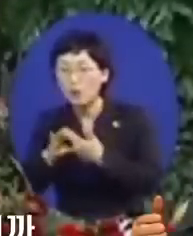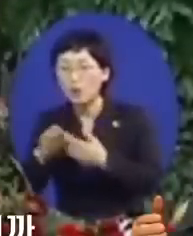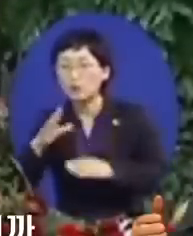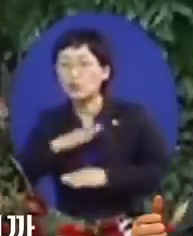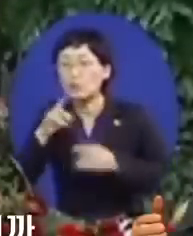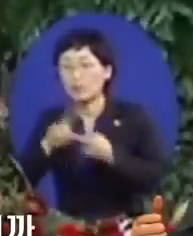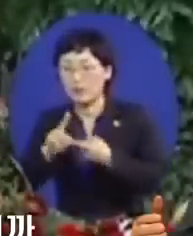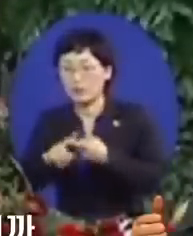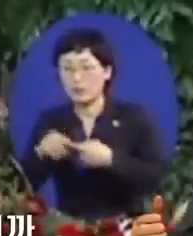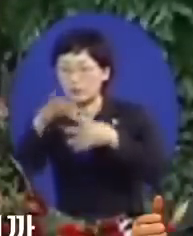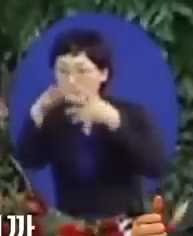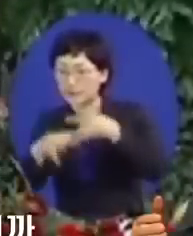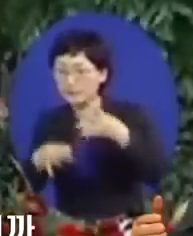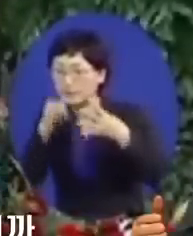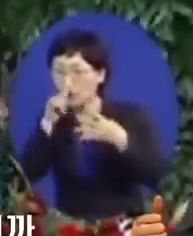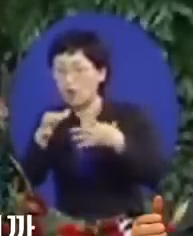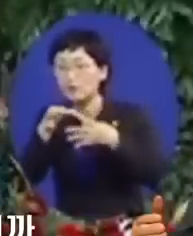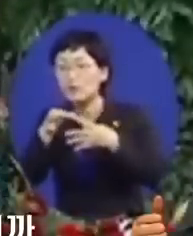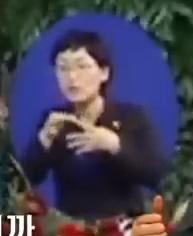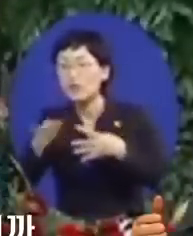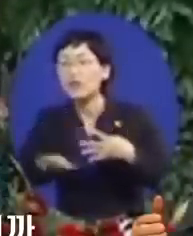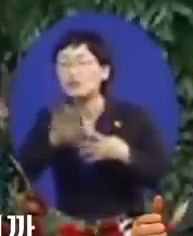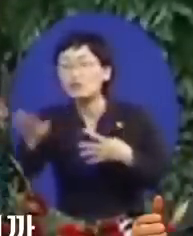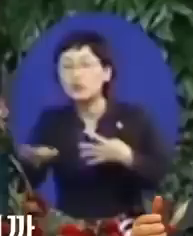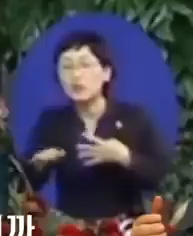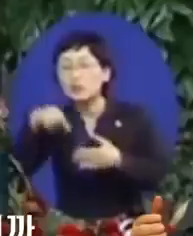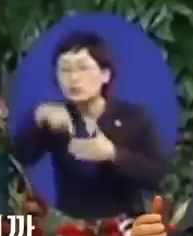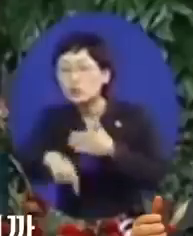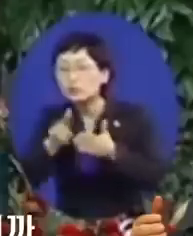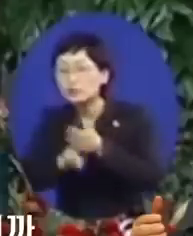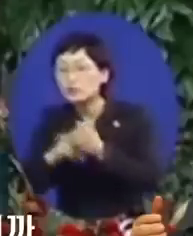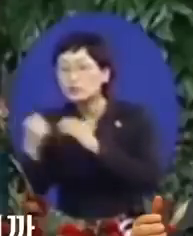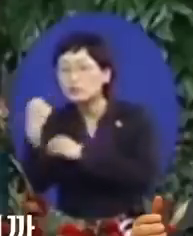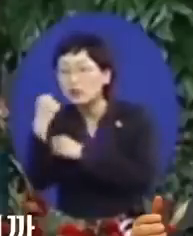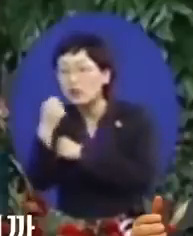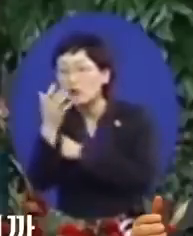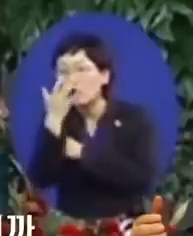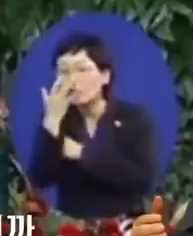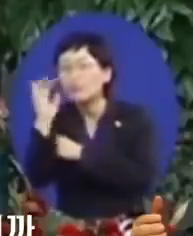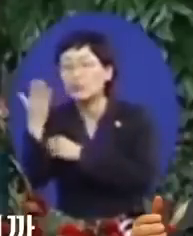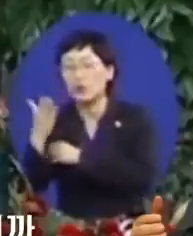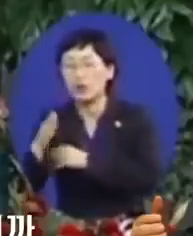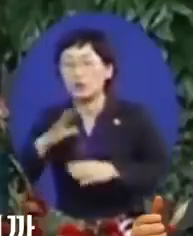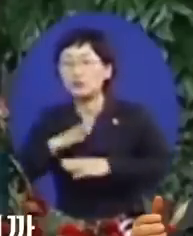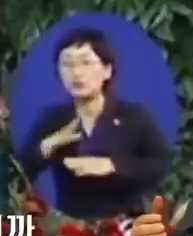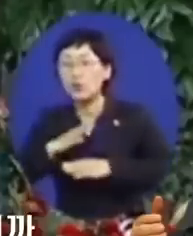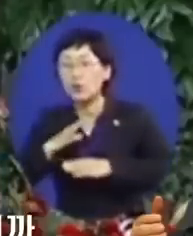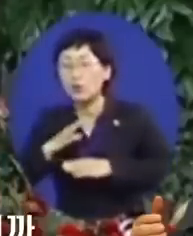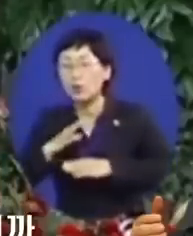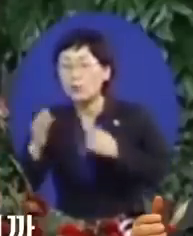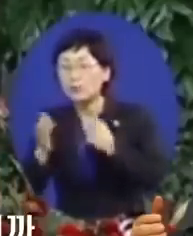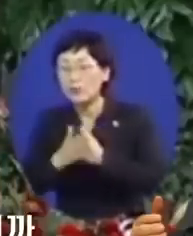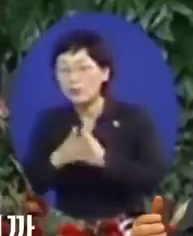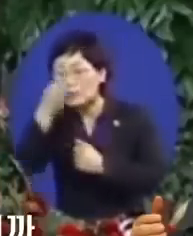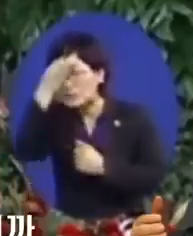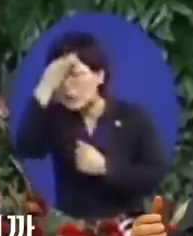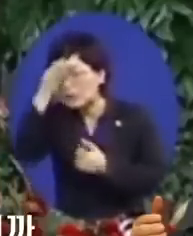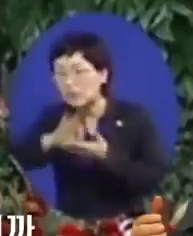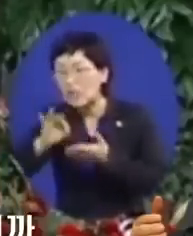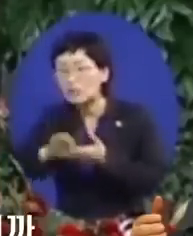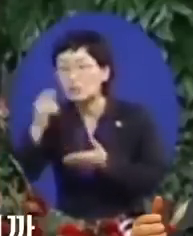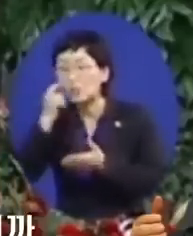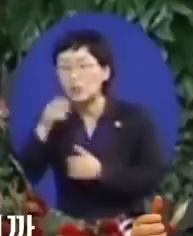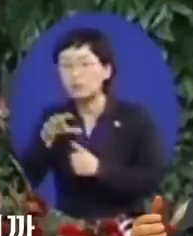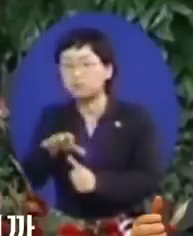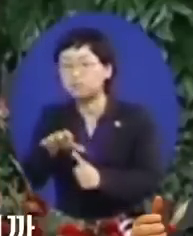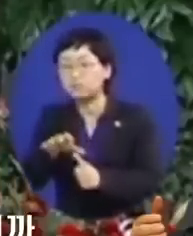놓았습니다. 첫째, 두려움은 우리의 잠재력을 마비시킵니다. 두려움이 우리의 재능을 사용하지 못하도록 묶어버려서 주저앉게